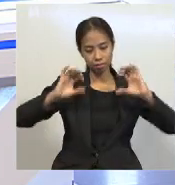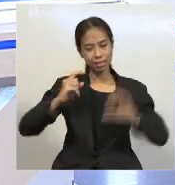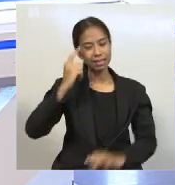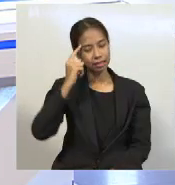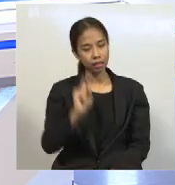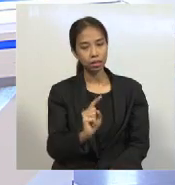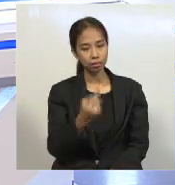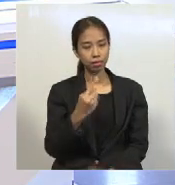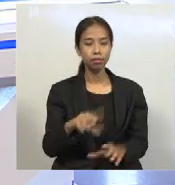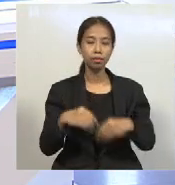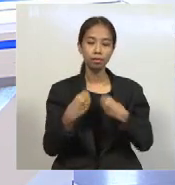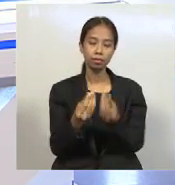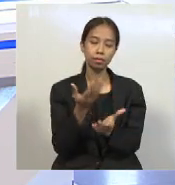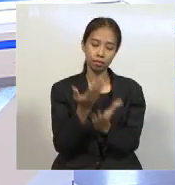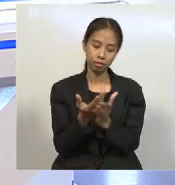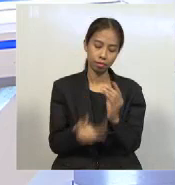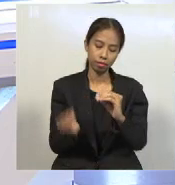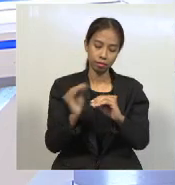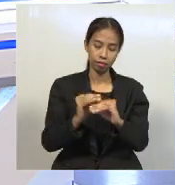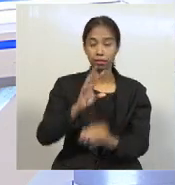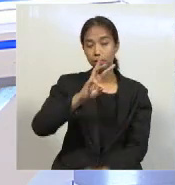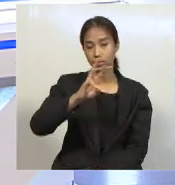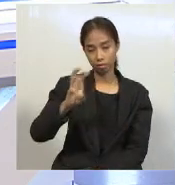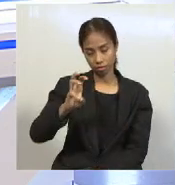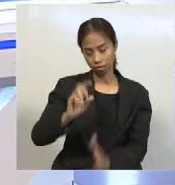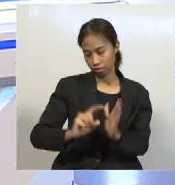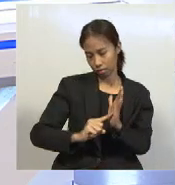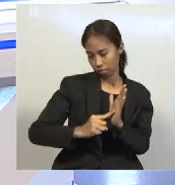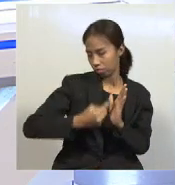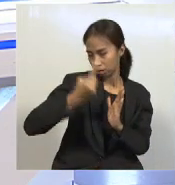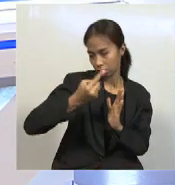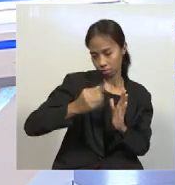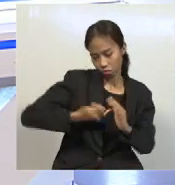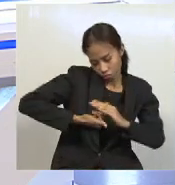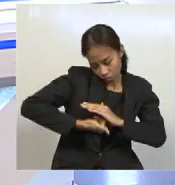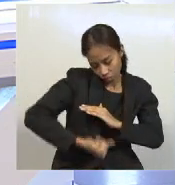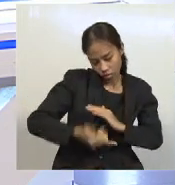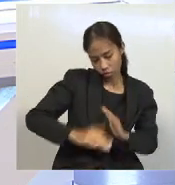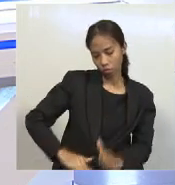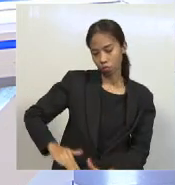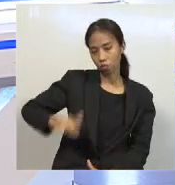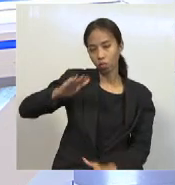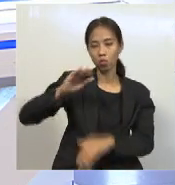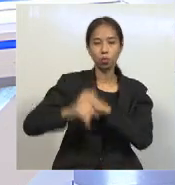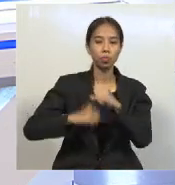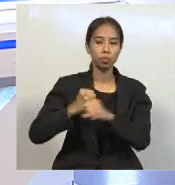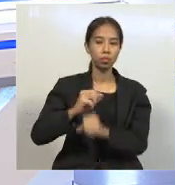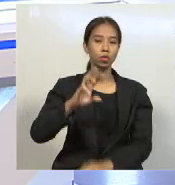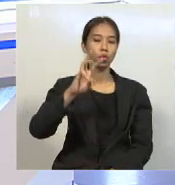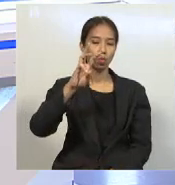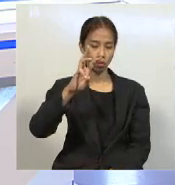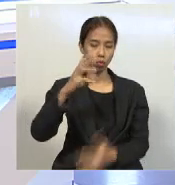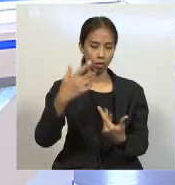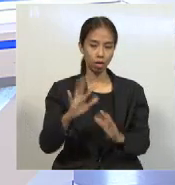ใหม่ก็คือว่าให้เพิ่มเป็น600บาทให้ตั้งแต่แรกเกิดไปจนถึง6ขวบเลยนะคะแล้วก็มีการ